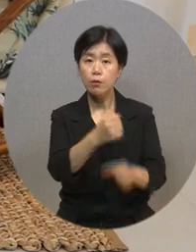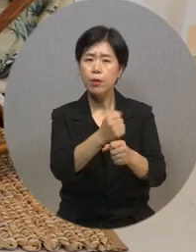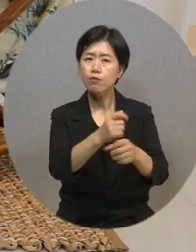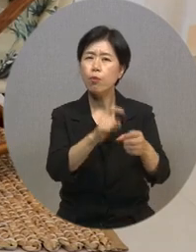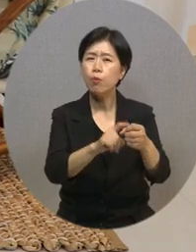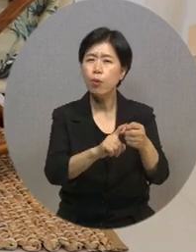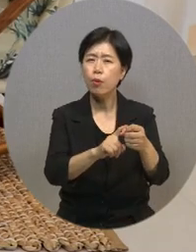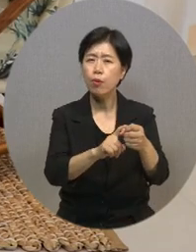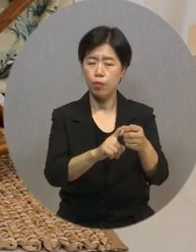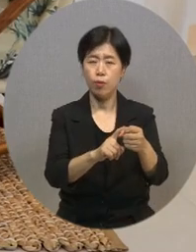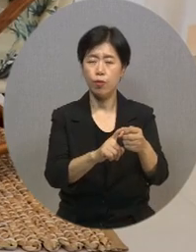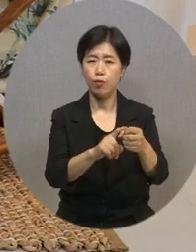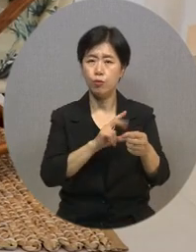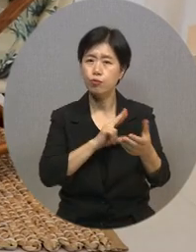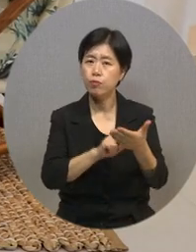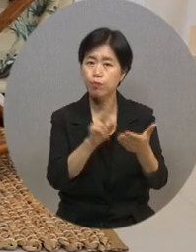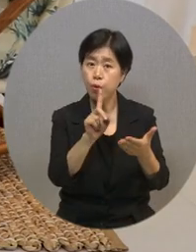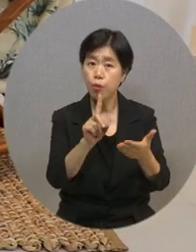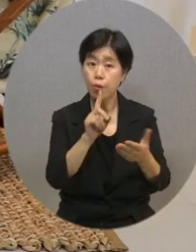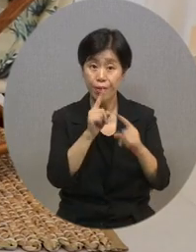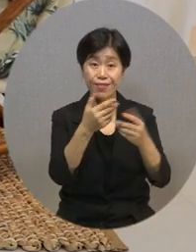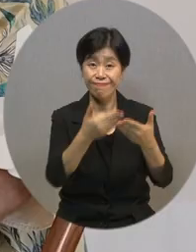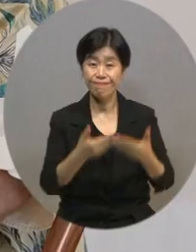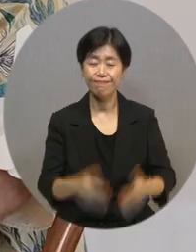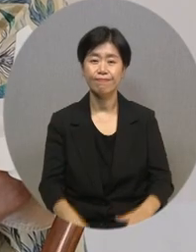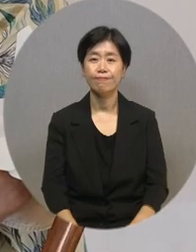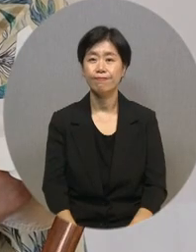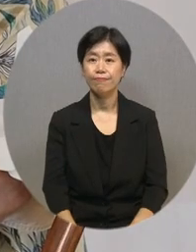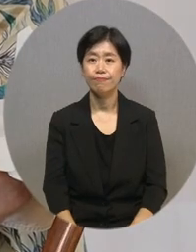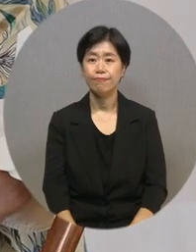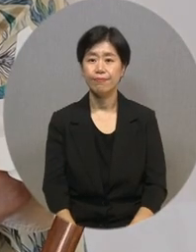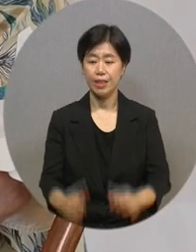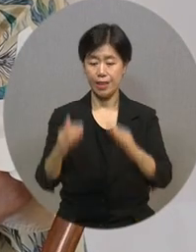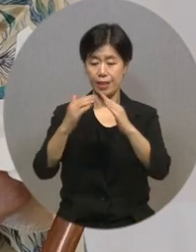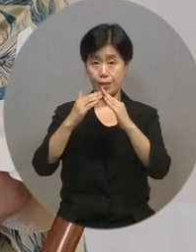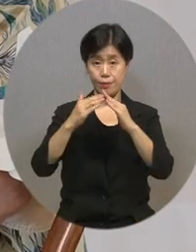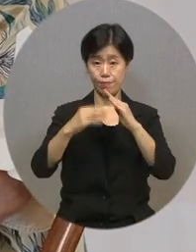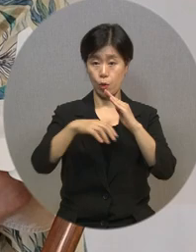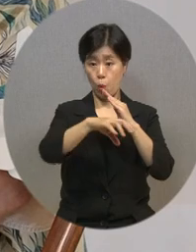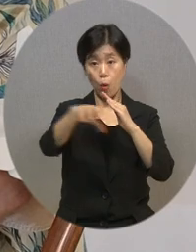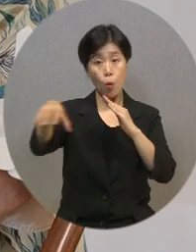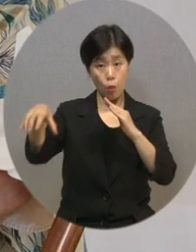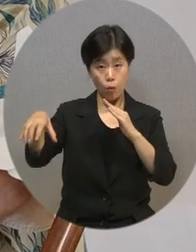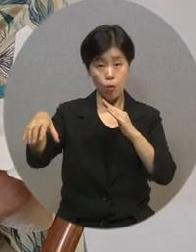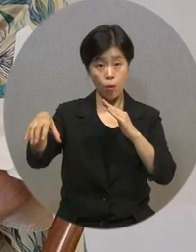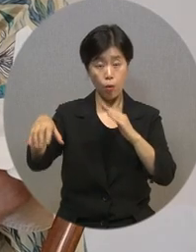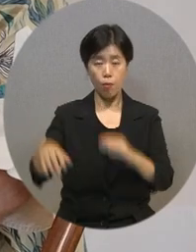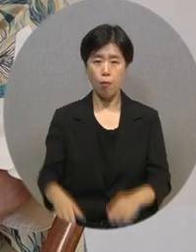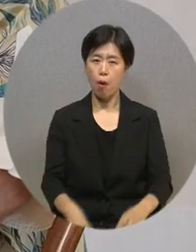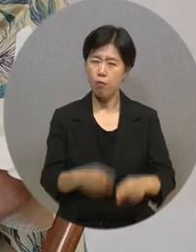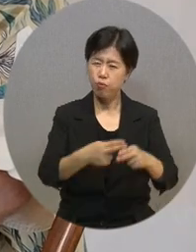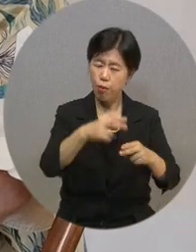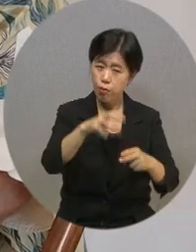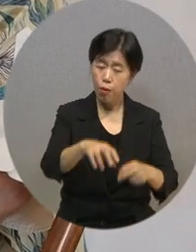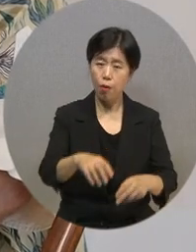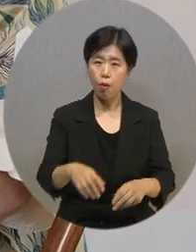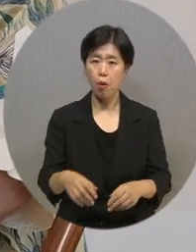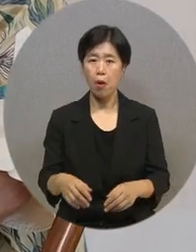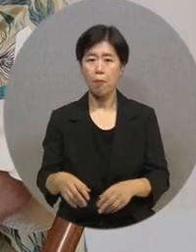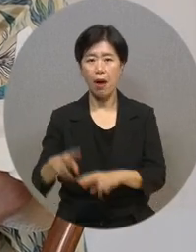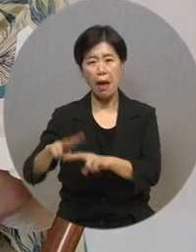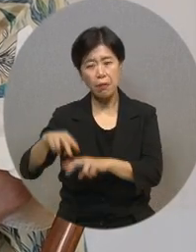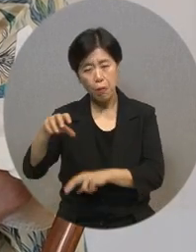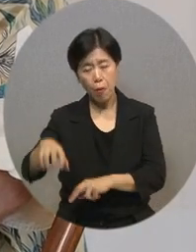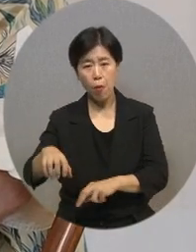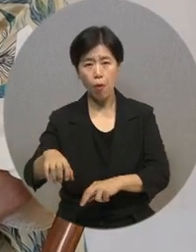추구해서 진행하고 있는지 말씀해 주십시오. 집안의 곳곳에 거실이나 뭐 부엌에서나 편하게 쓸 수